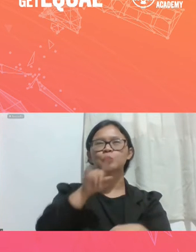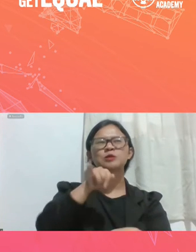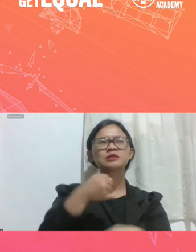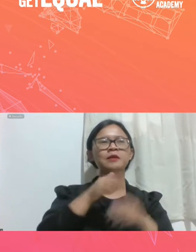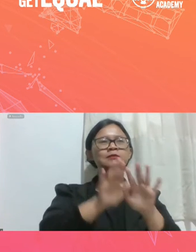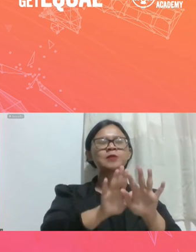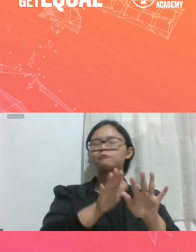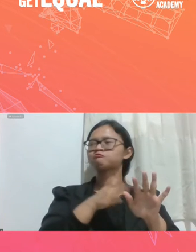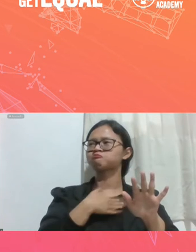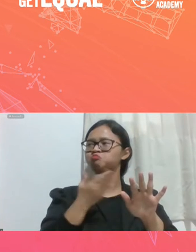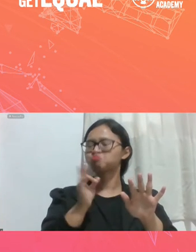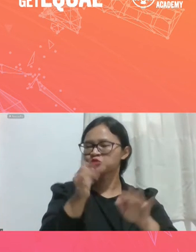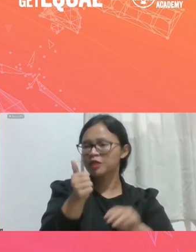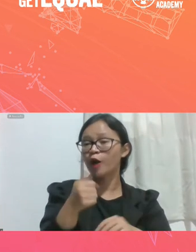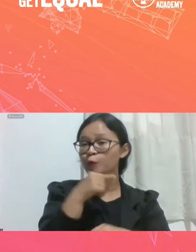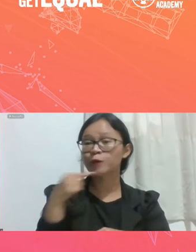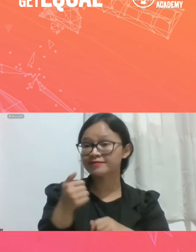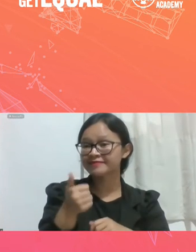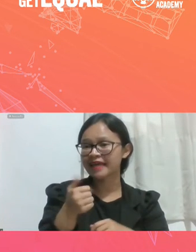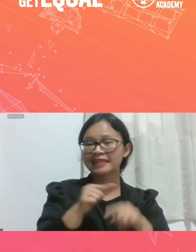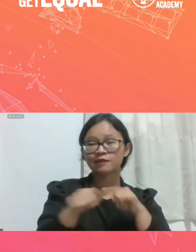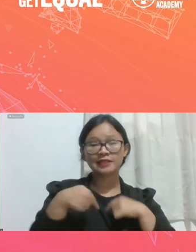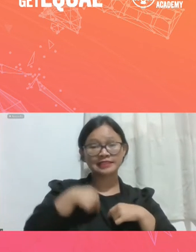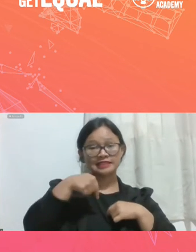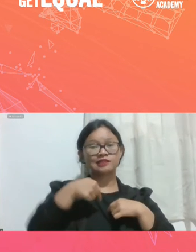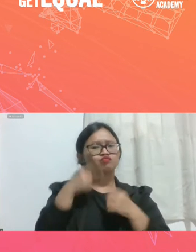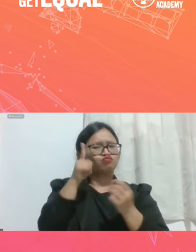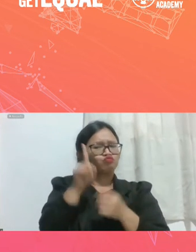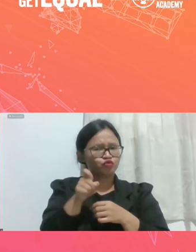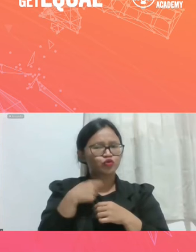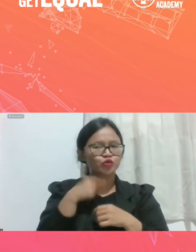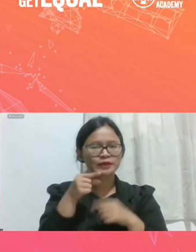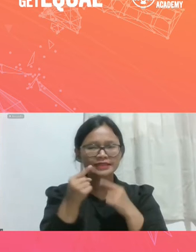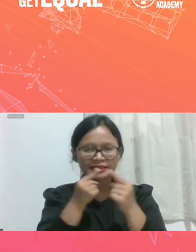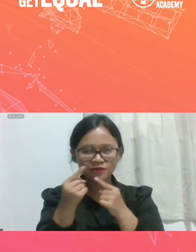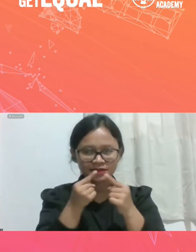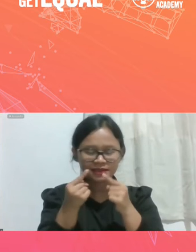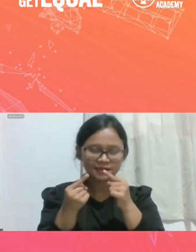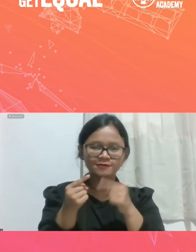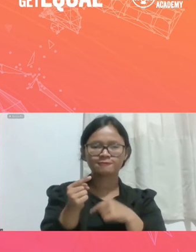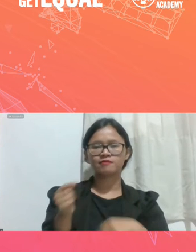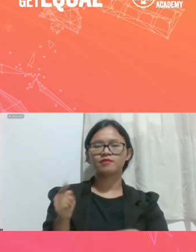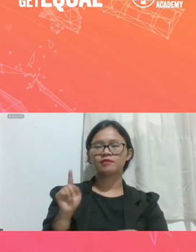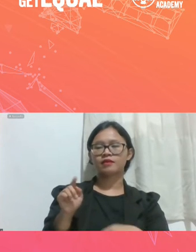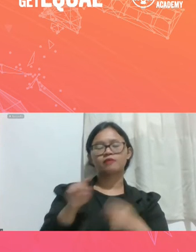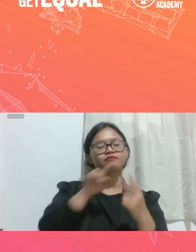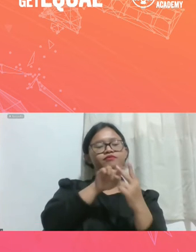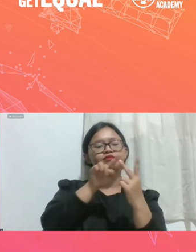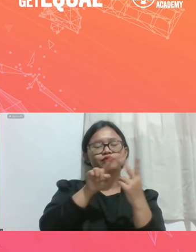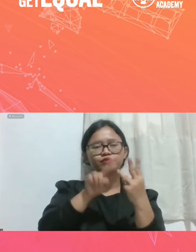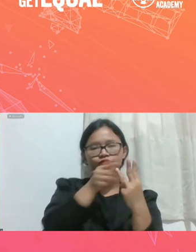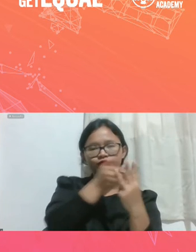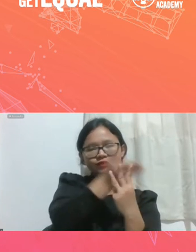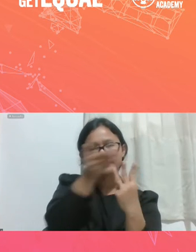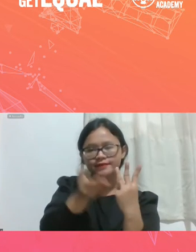jam. Tapi ini penting sekali untuk diskusi di sesi kedua kita. Saya akan memperkenalkan satu persatu narasumber kita